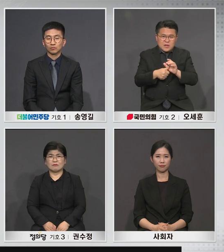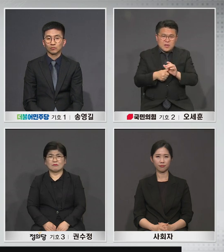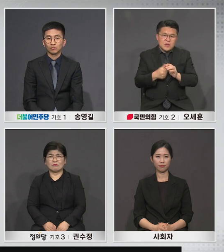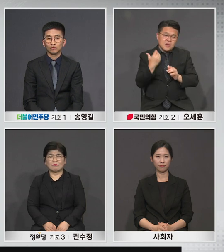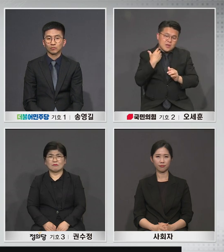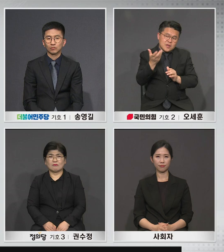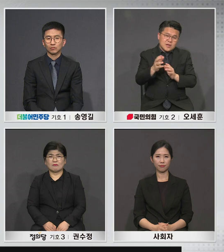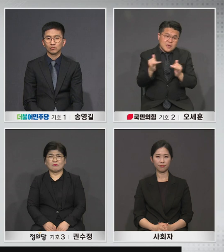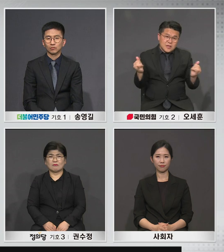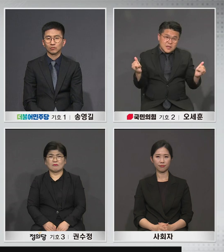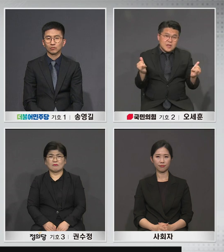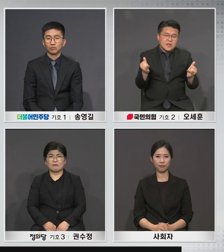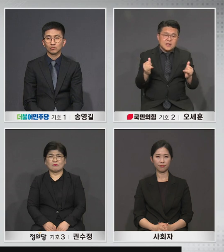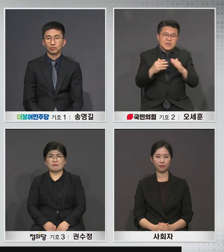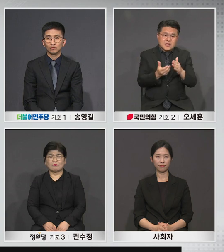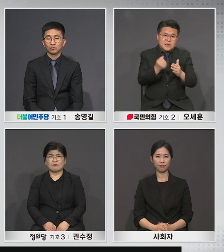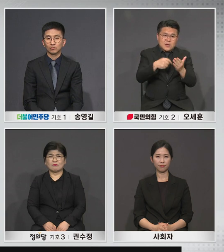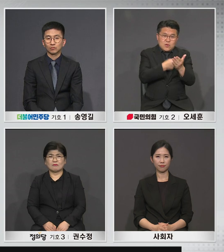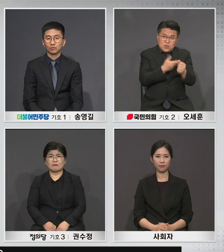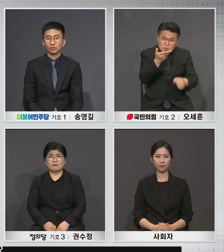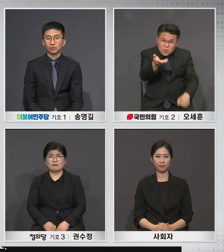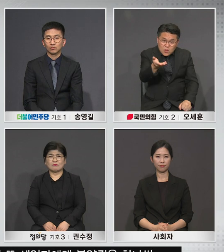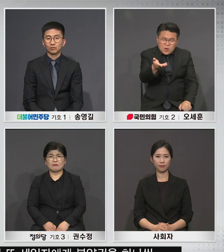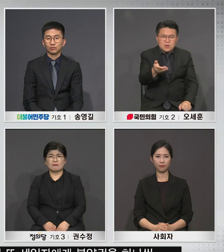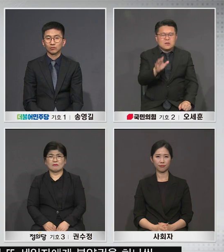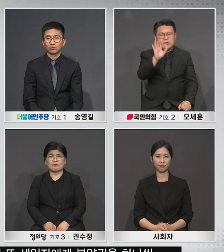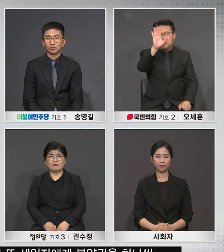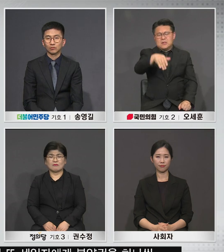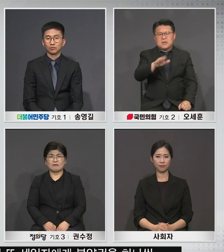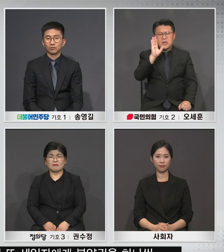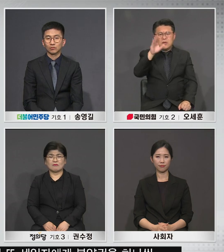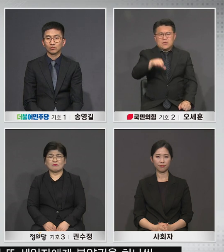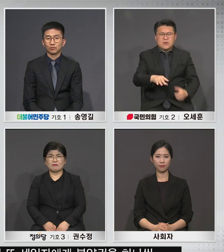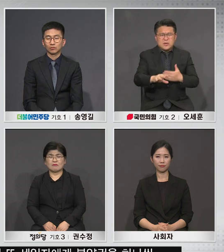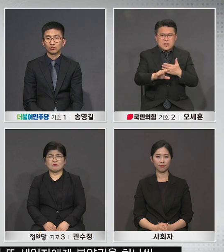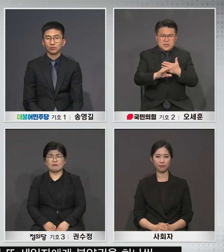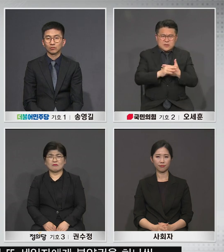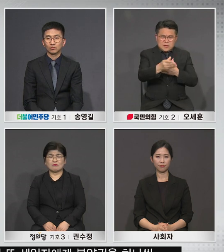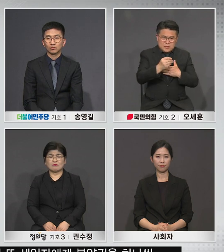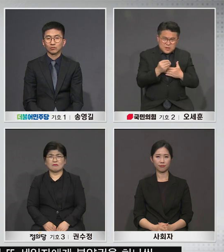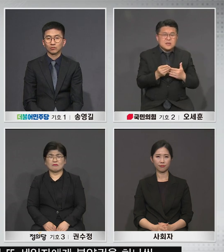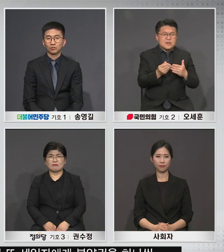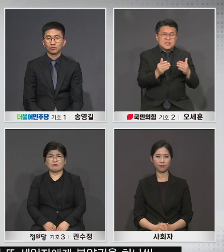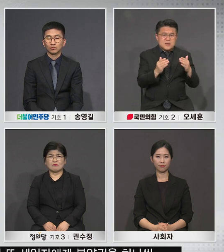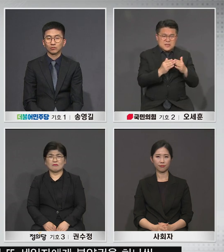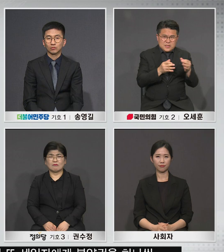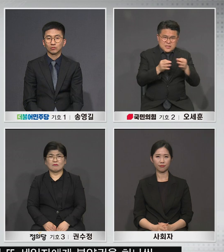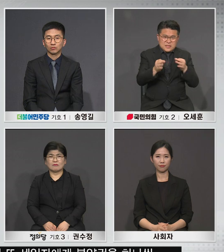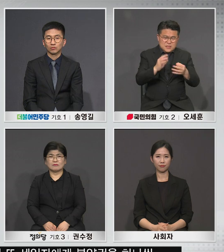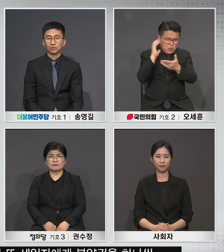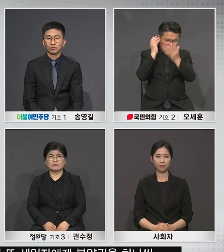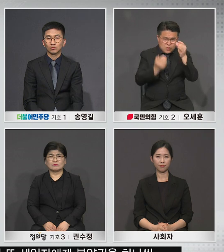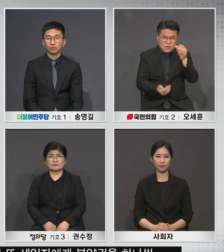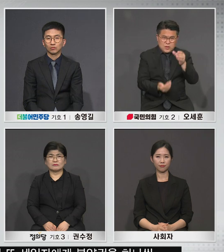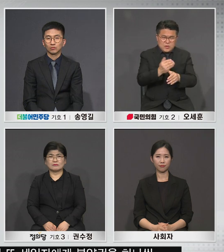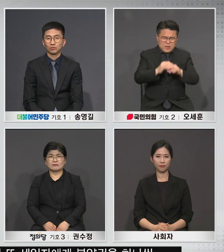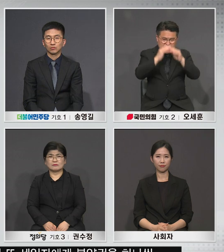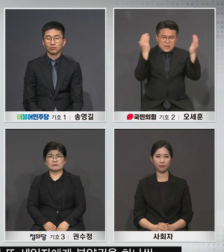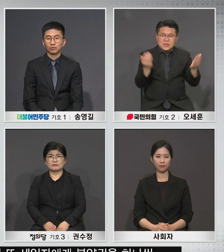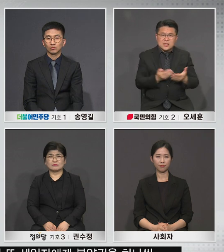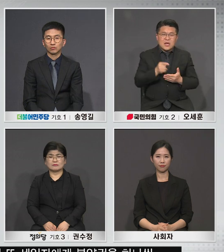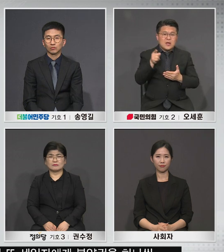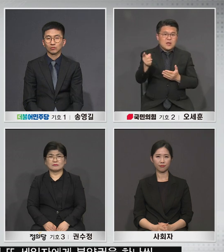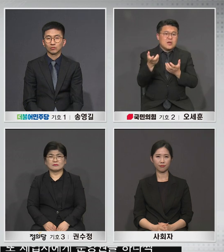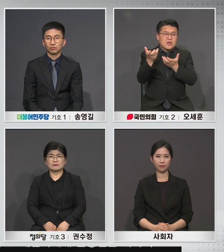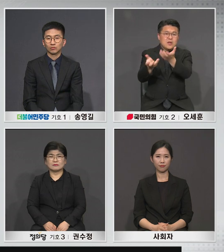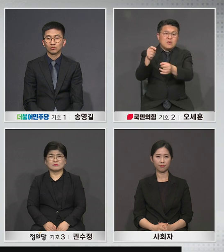이렇게 되면 임대차 시장에 엄청난 교란이 생깁니다. 전부 다 음마아파트에 세입자로 들어가려고 줄 서